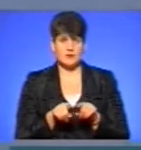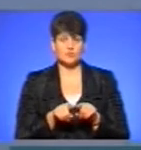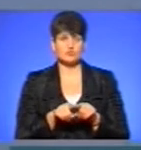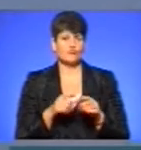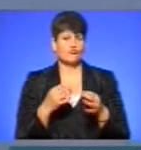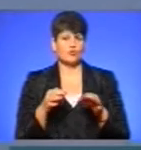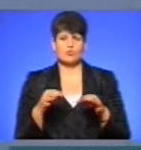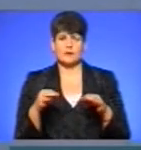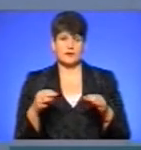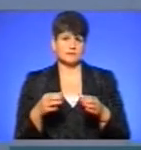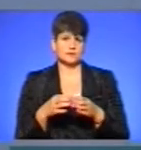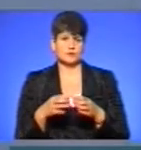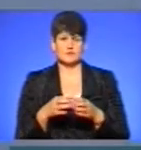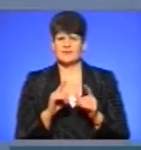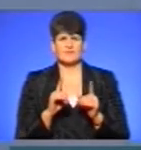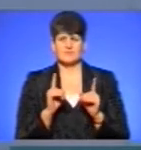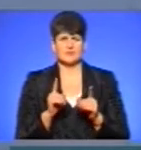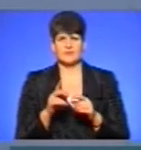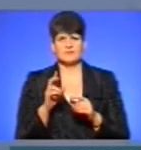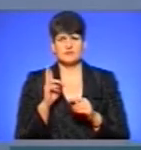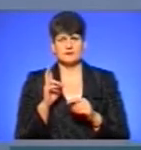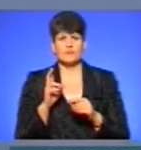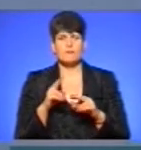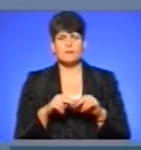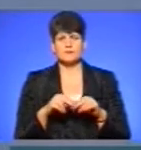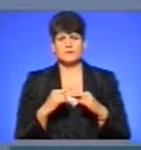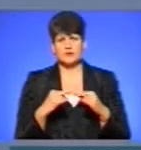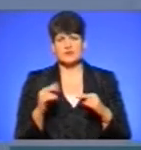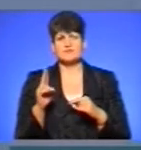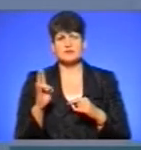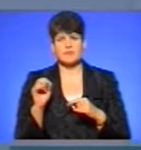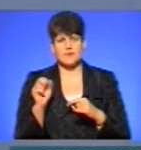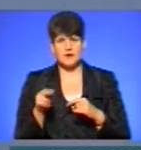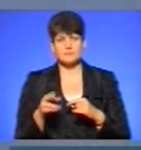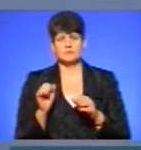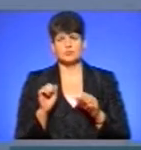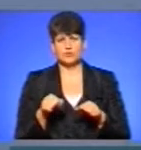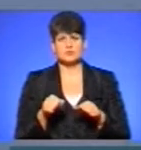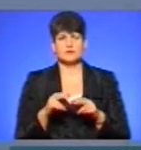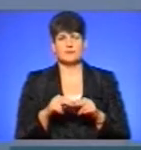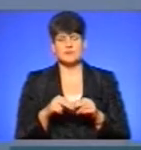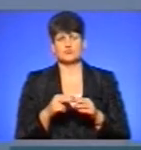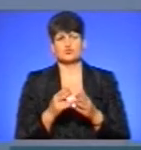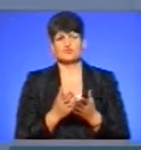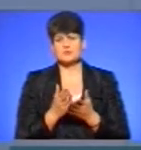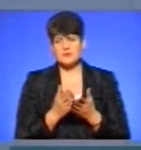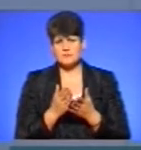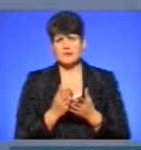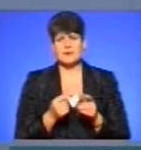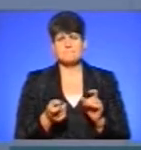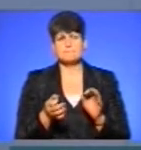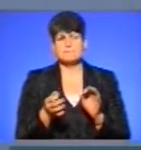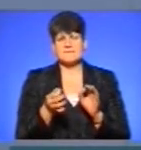будь-яких підрозділах, не тільки Державної міграційної служби, але і в СНАПі, і в паспортному сервісі ДП-документів, які підключені до єдиного